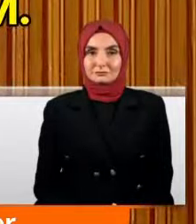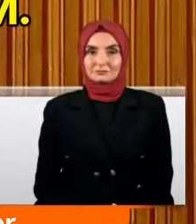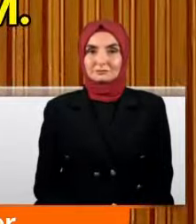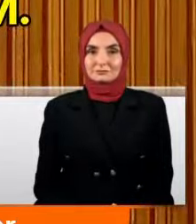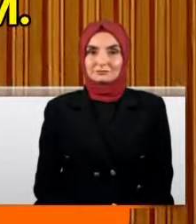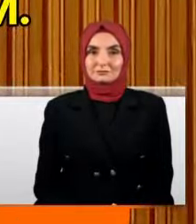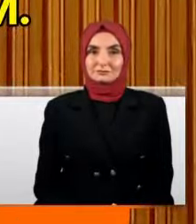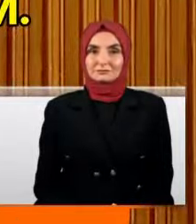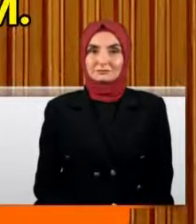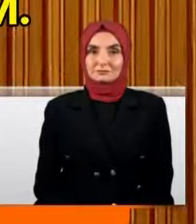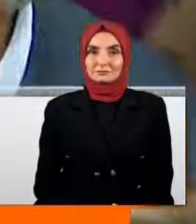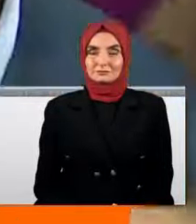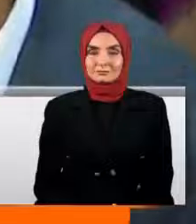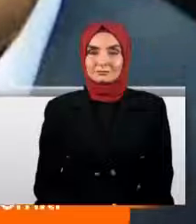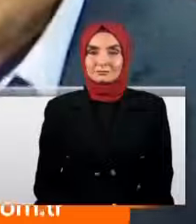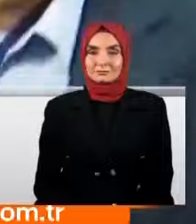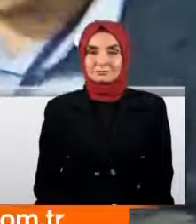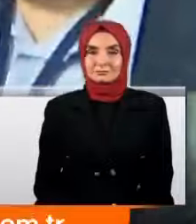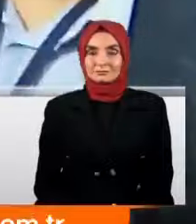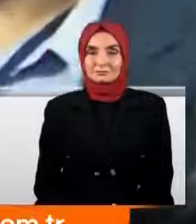birbirimize sarılarak saralım.